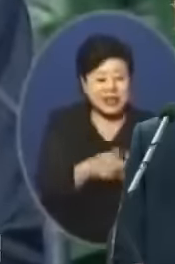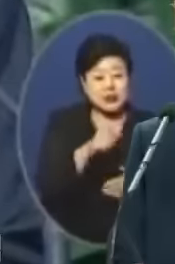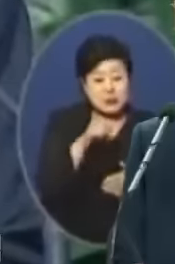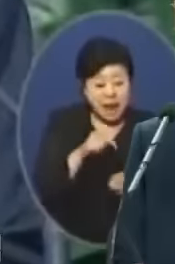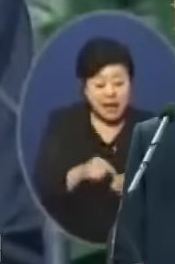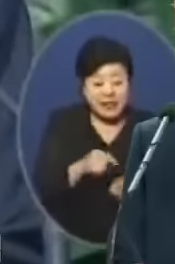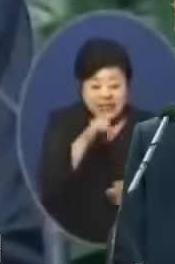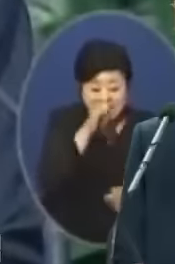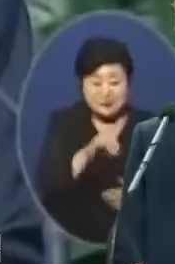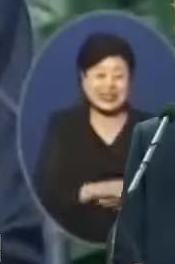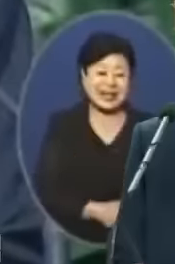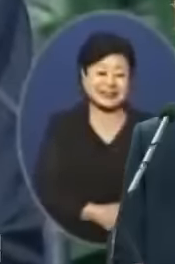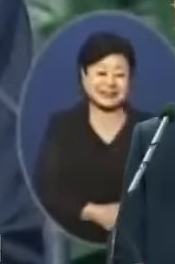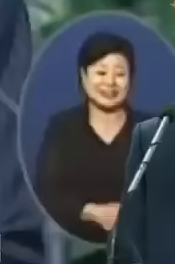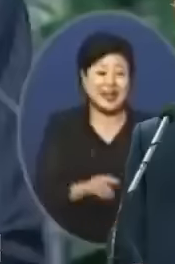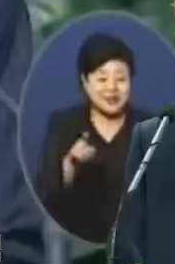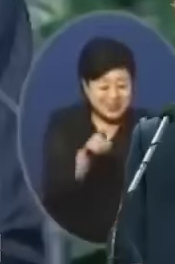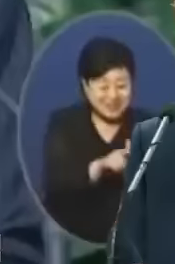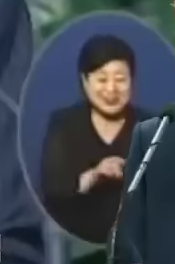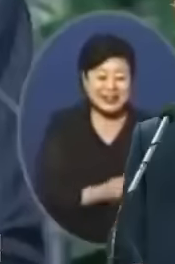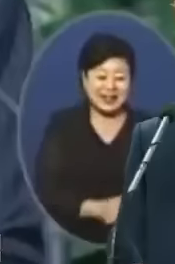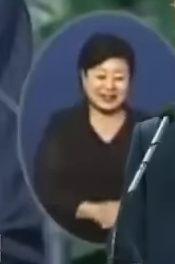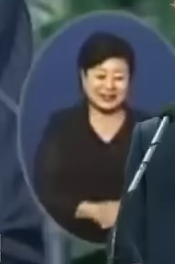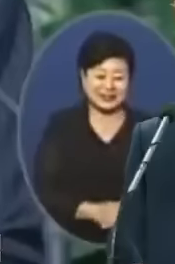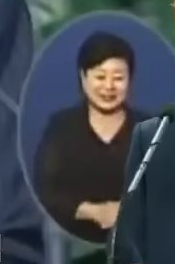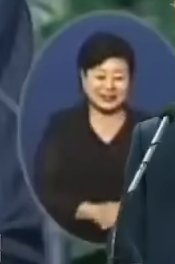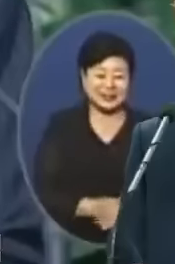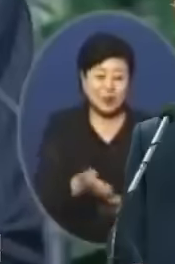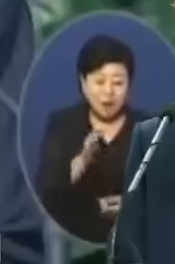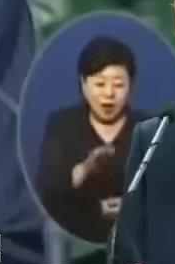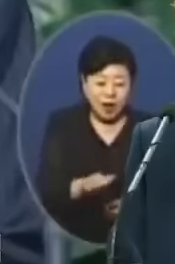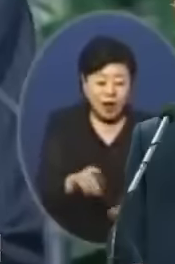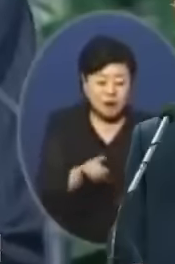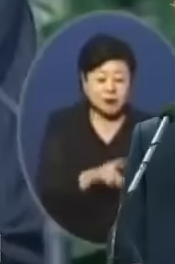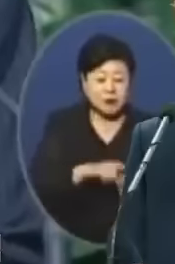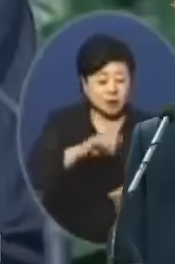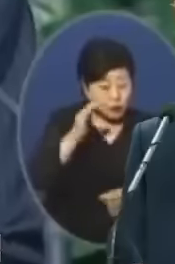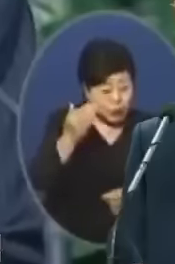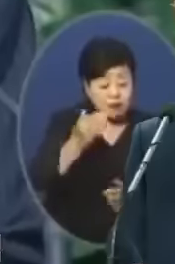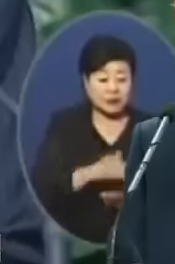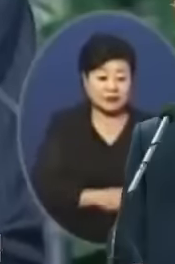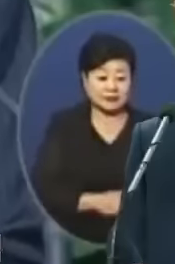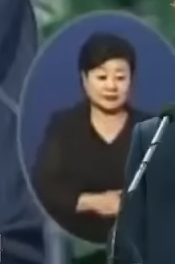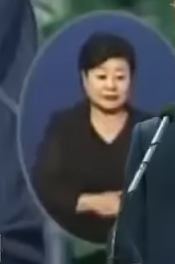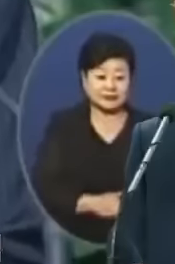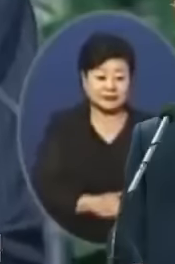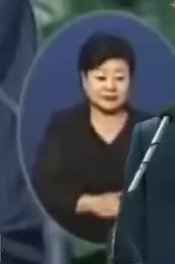안에 있습니다. 믿습니다. 그러면 내 믿은 대로 될지어다.